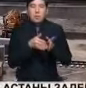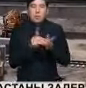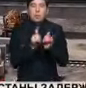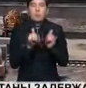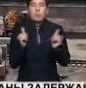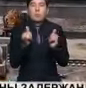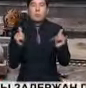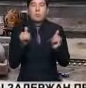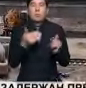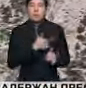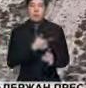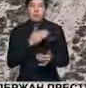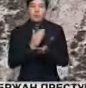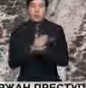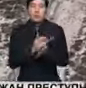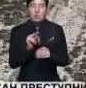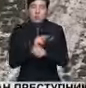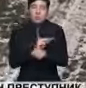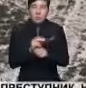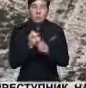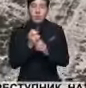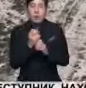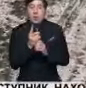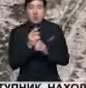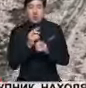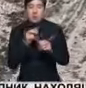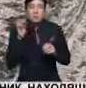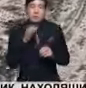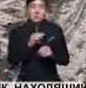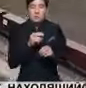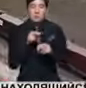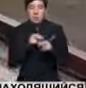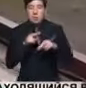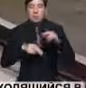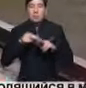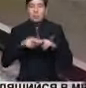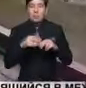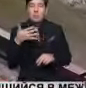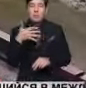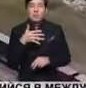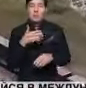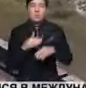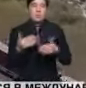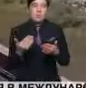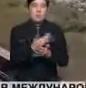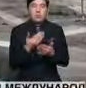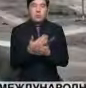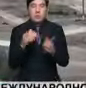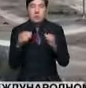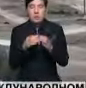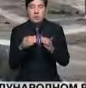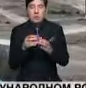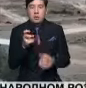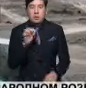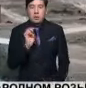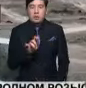В стране планируется отремонтировать 11 тысяч километров старых железных дорог и построить более 5000 новых. По словам главы компании «Вебтек», одного